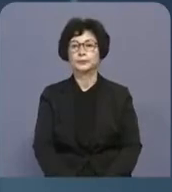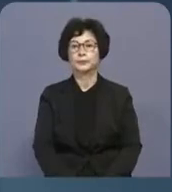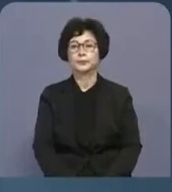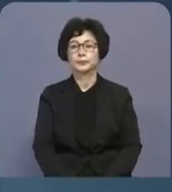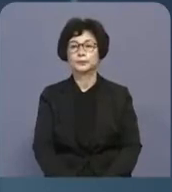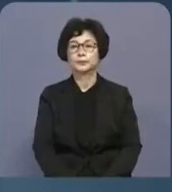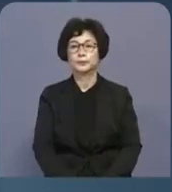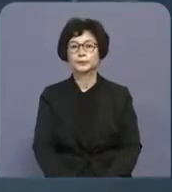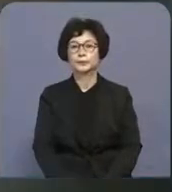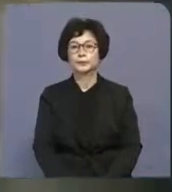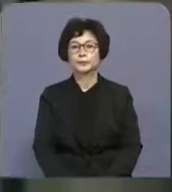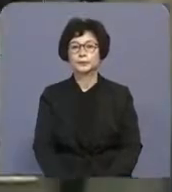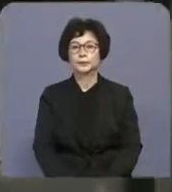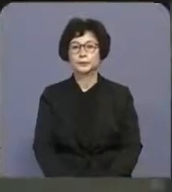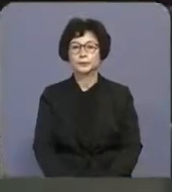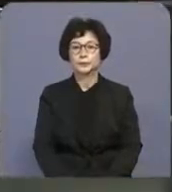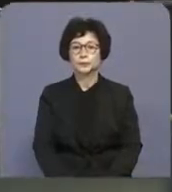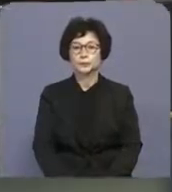다녀왔습니다.